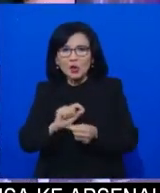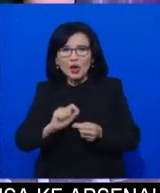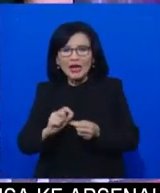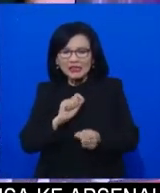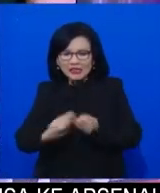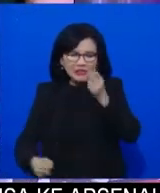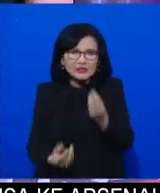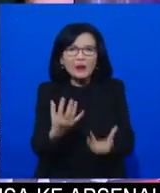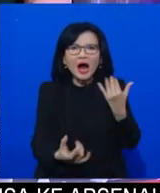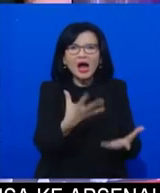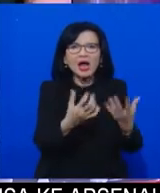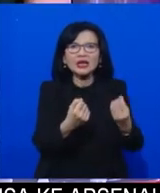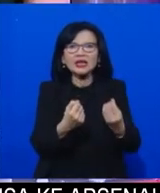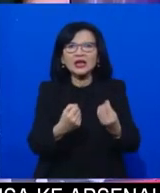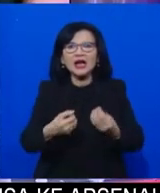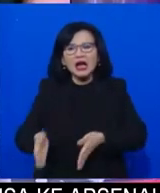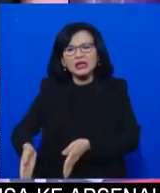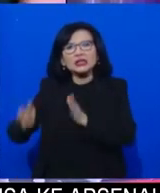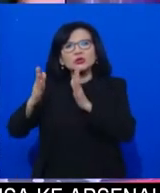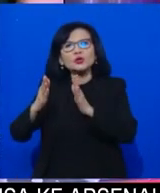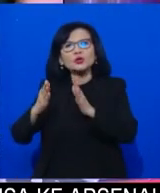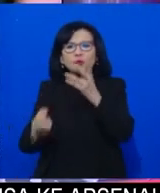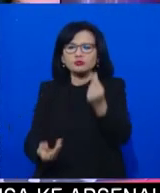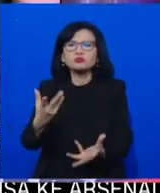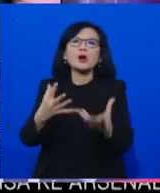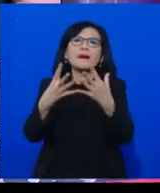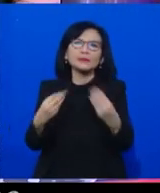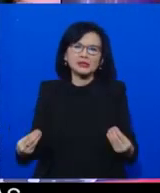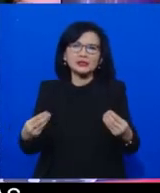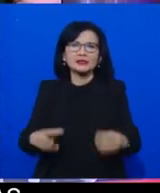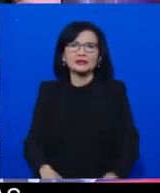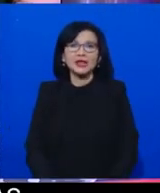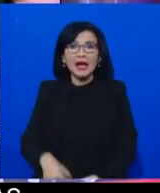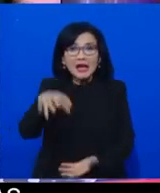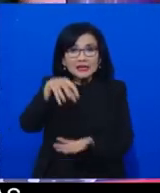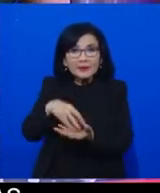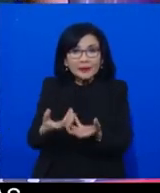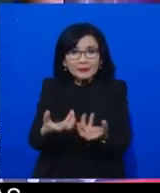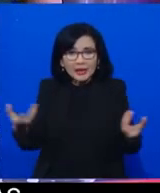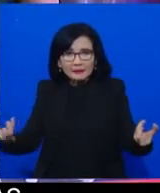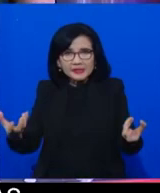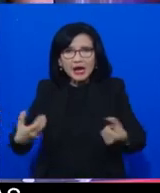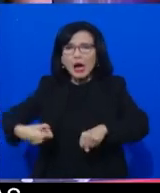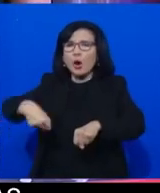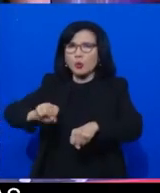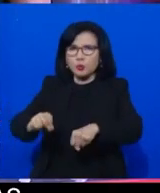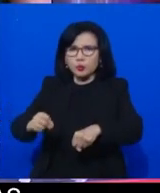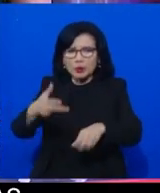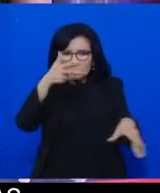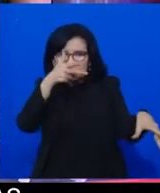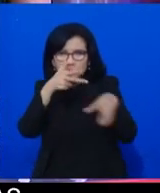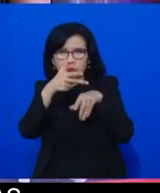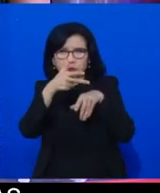malam. Akibatnya, sebagian gedung sekolah hangus dilalap si jago merah. Di lokasi terpisah, seorang pengendara motor terekam kamera